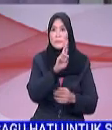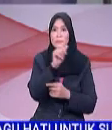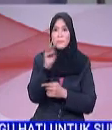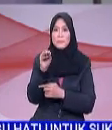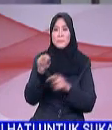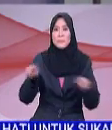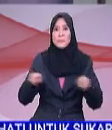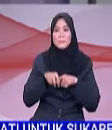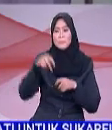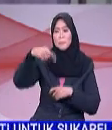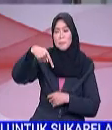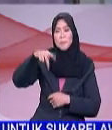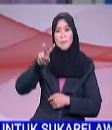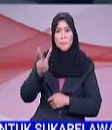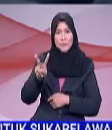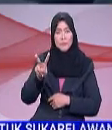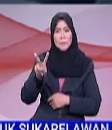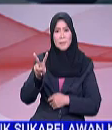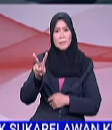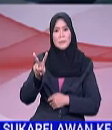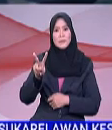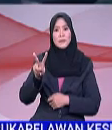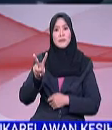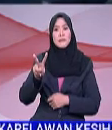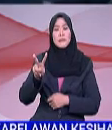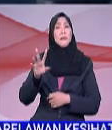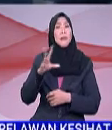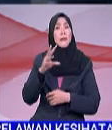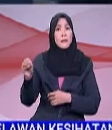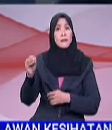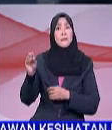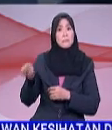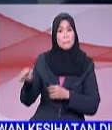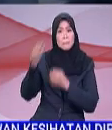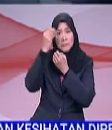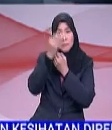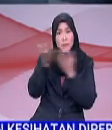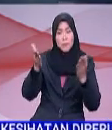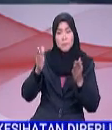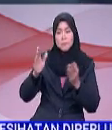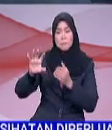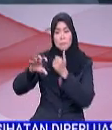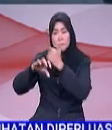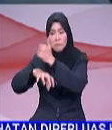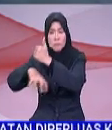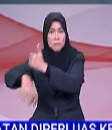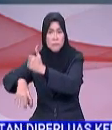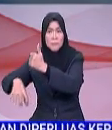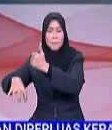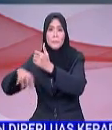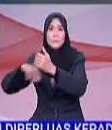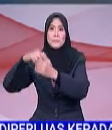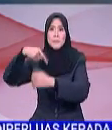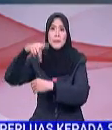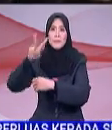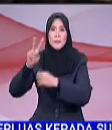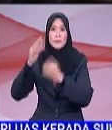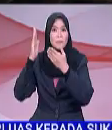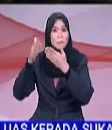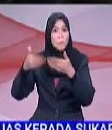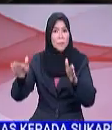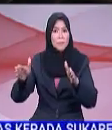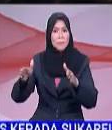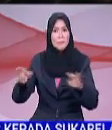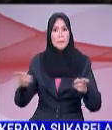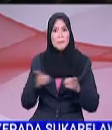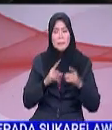Vaksin PPV Pusat Kebudayaan Pinampang. Beliau turut memaklumkan satu lagi PPV akan dibuka di daerah berkenaan iaitu